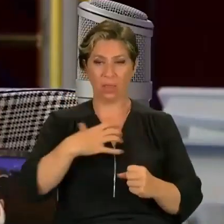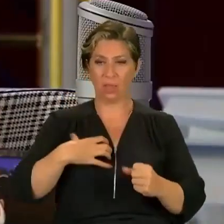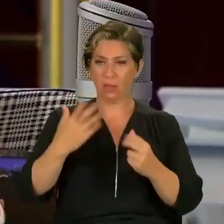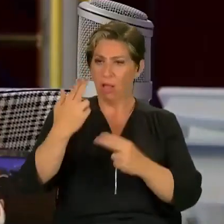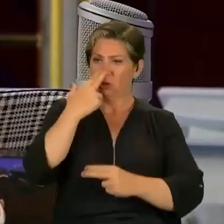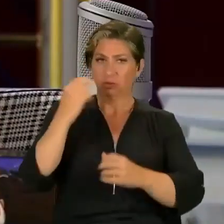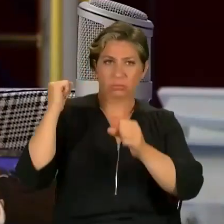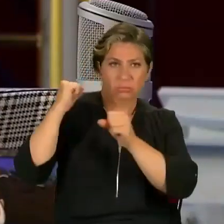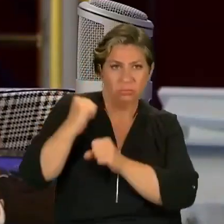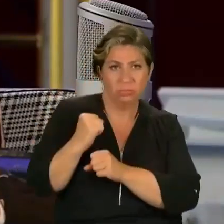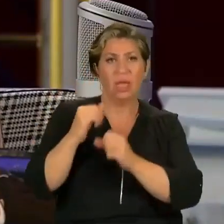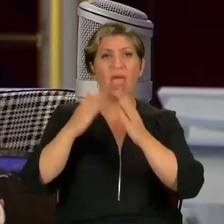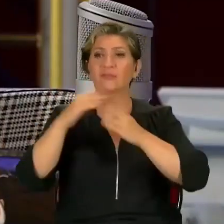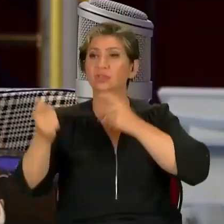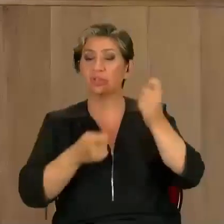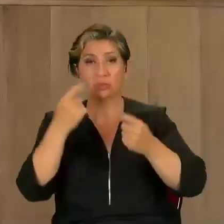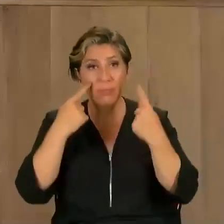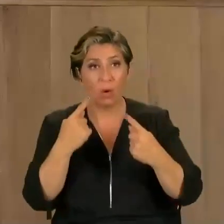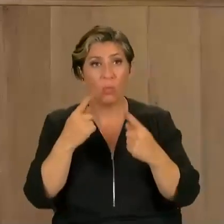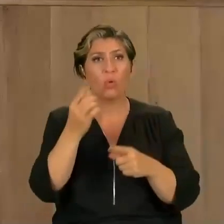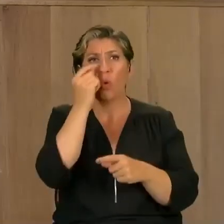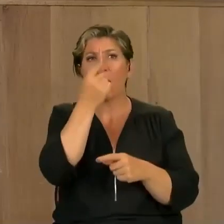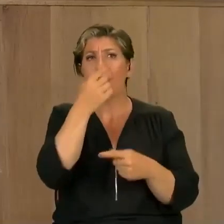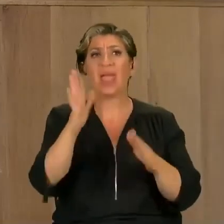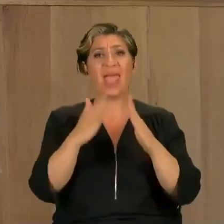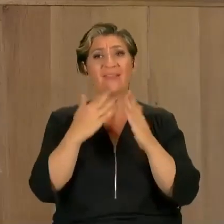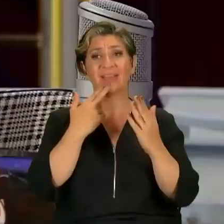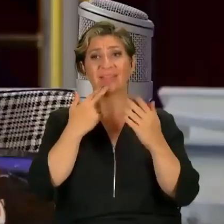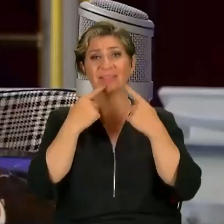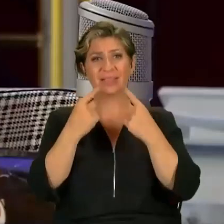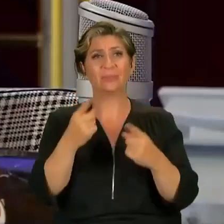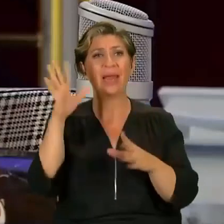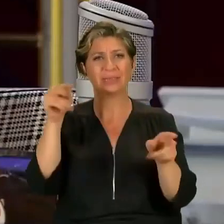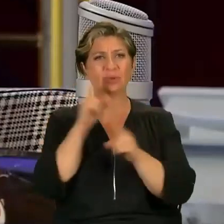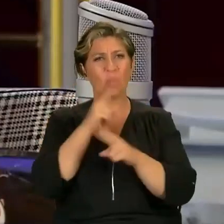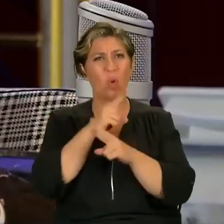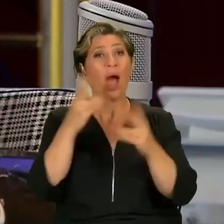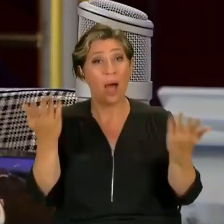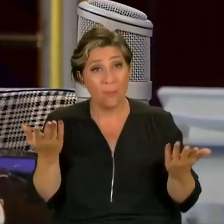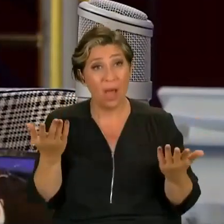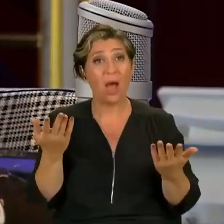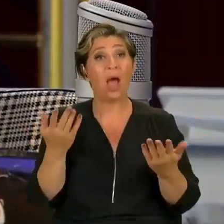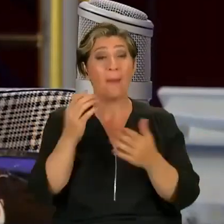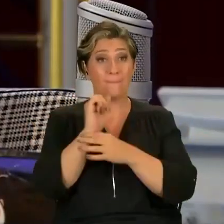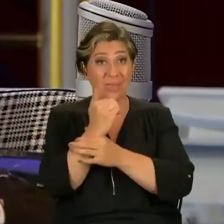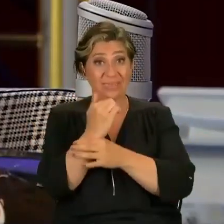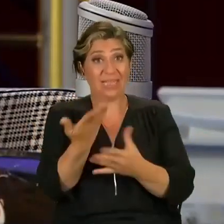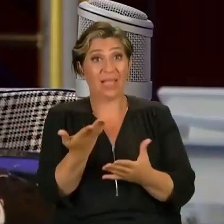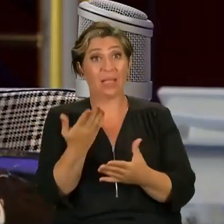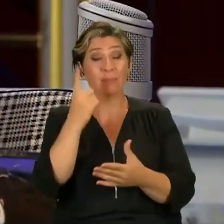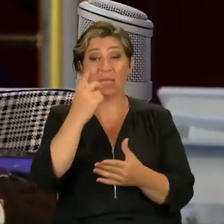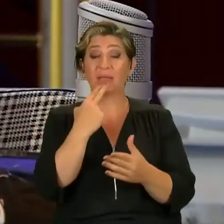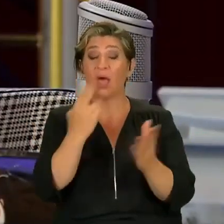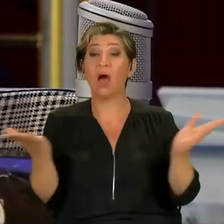Anneliği sırtına yüklüyor, ev işini. Aslında bu kolay bir şey değil. Ev kadınıyım dediği zaman gülüyorlar insana ama. Meslek. Yani bir